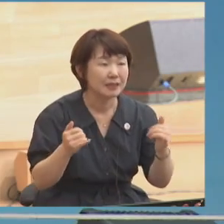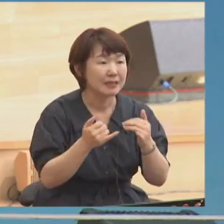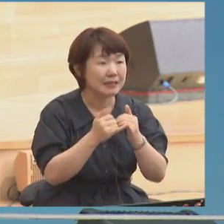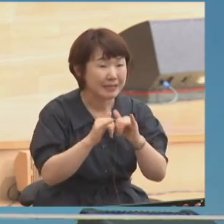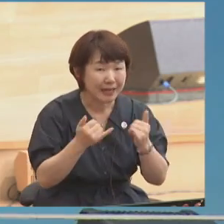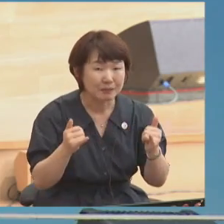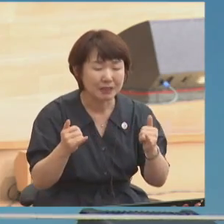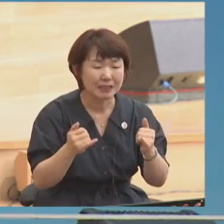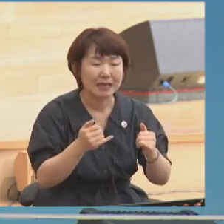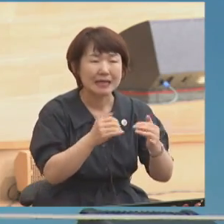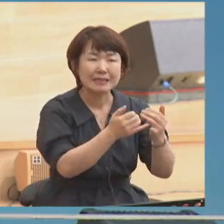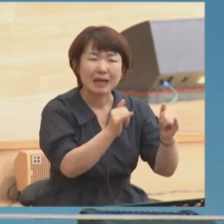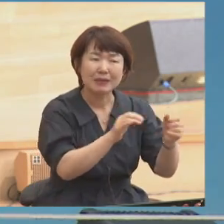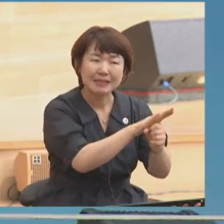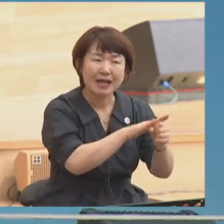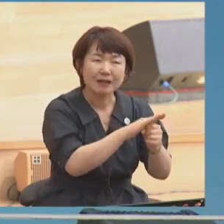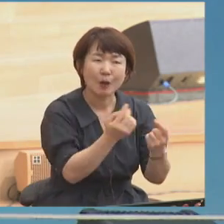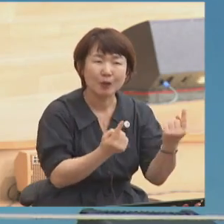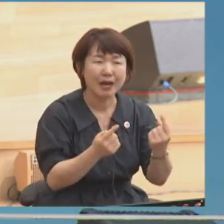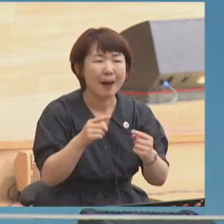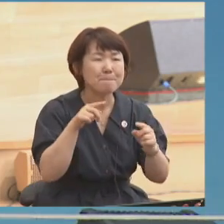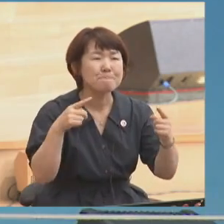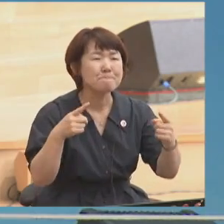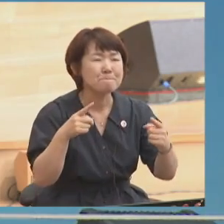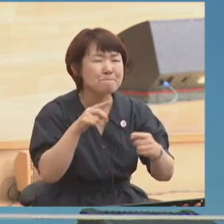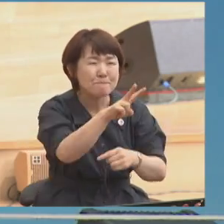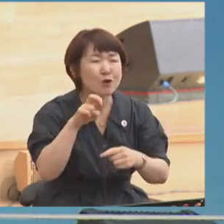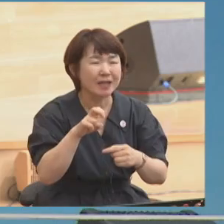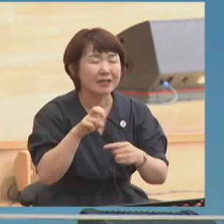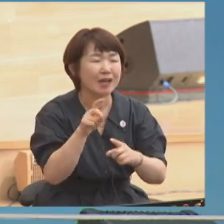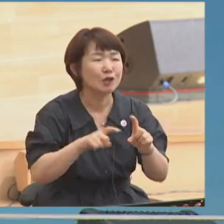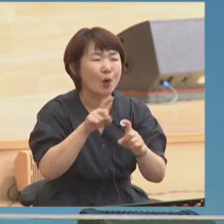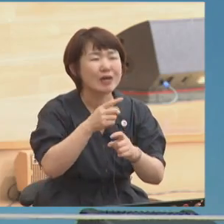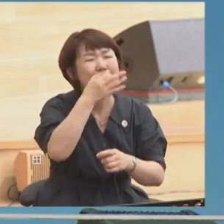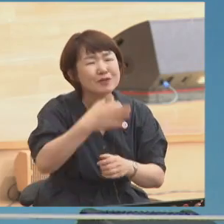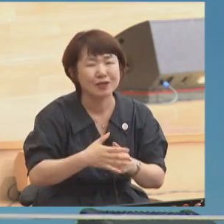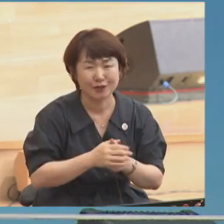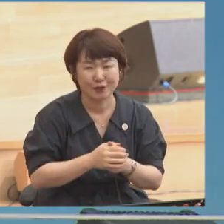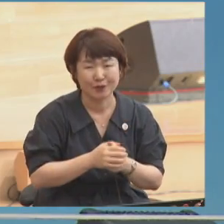사람을 사랑하는 것보다 미워하는 것이 훨씬 더 에너지가 많이 들어요.